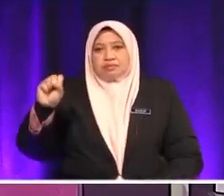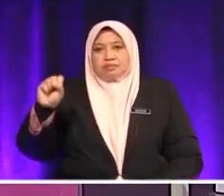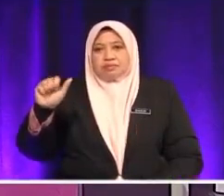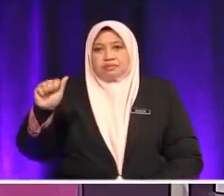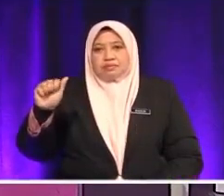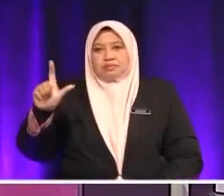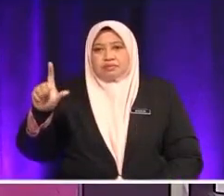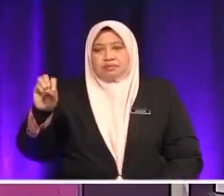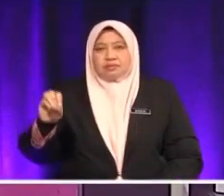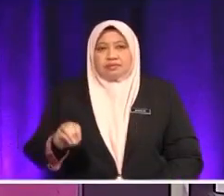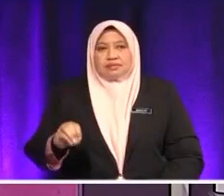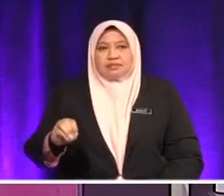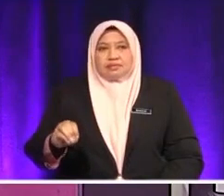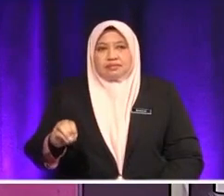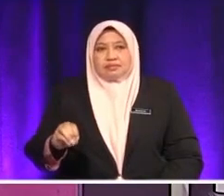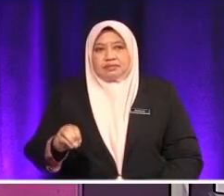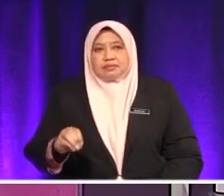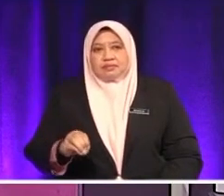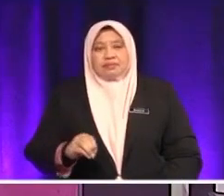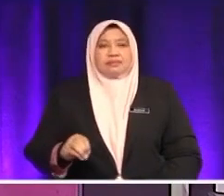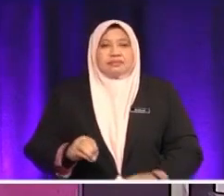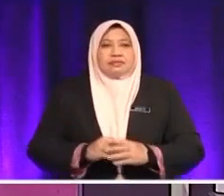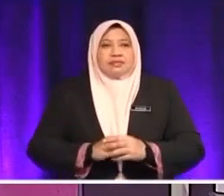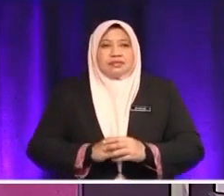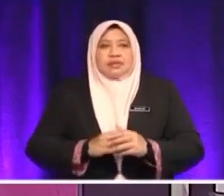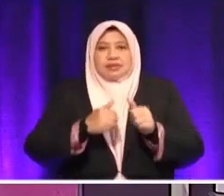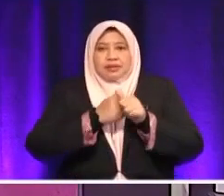adalah sempadan atas